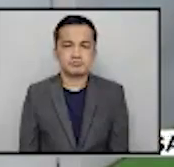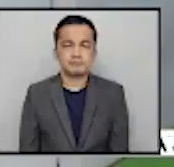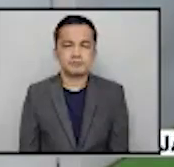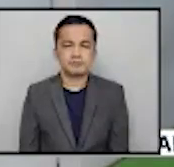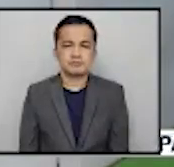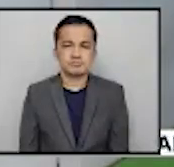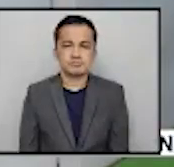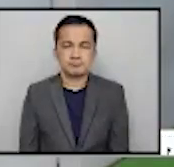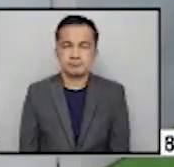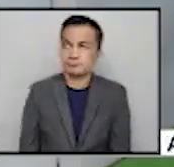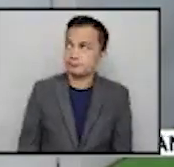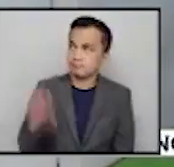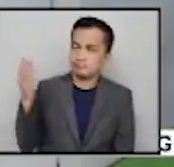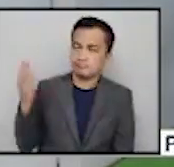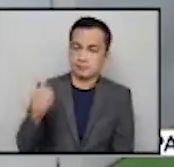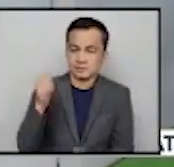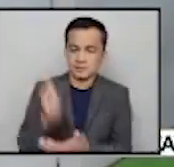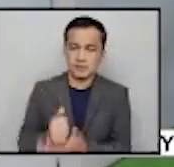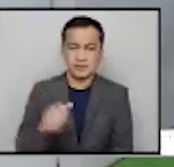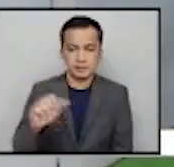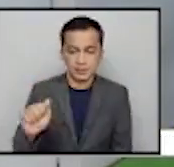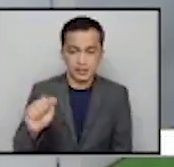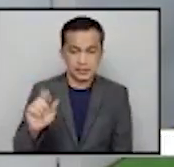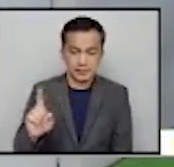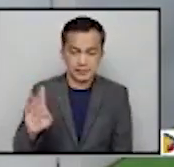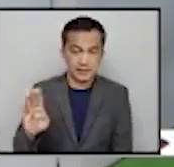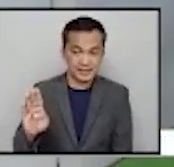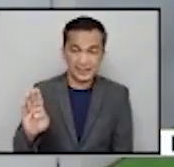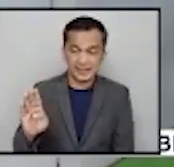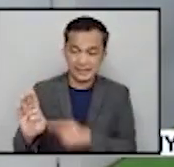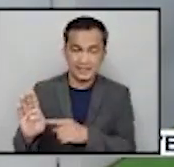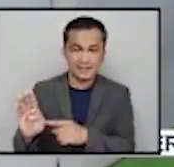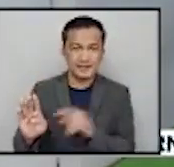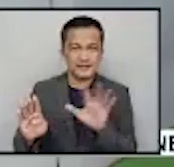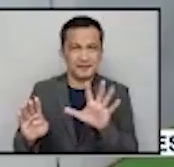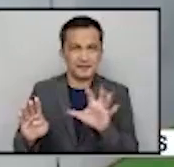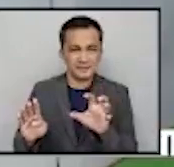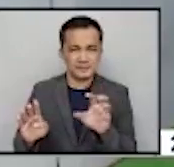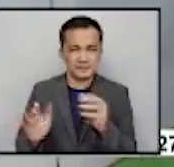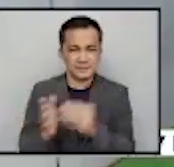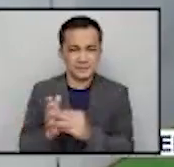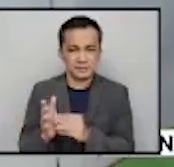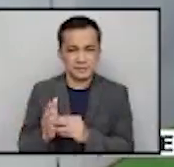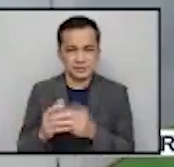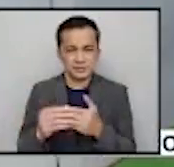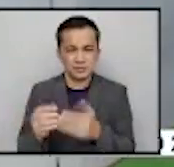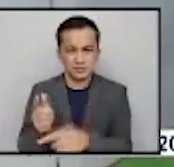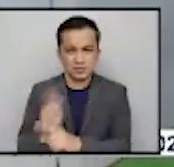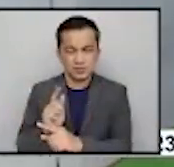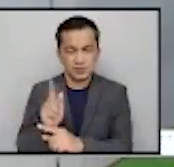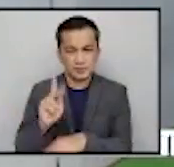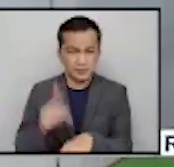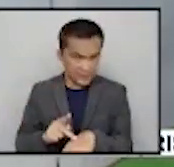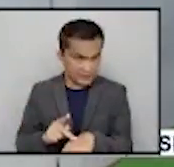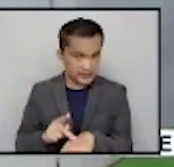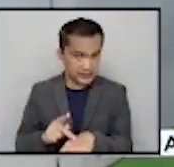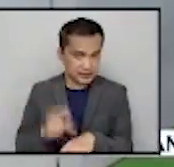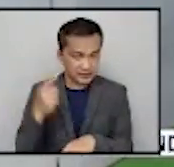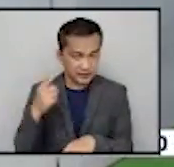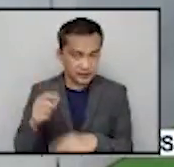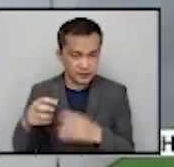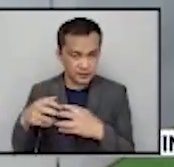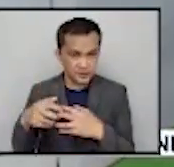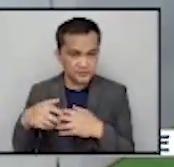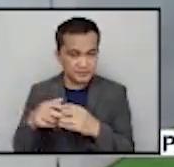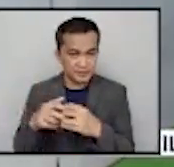Inaprubahan na ng Asian Development Bank o ADB ang $500 million loan ng Pilipinas para makabangon sa